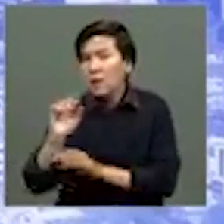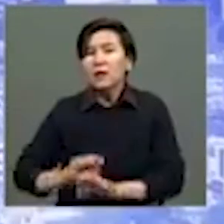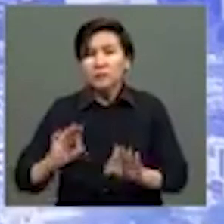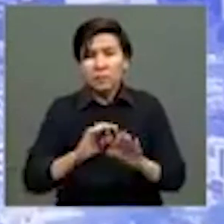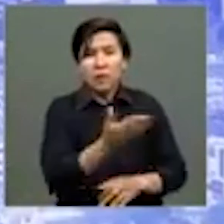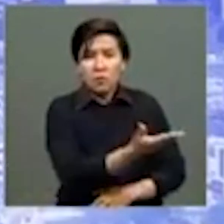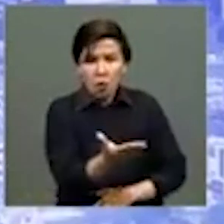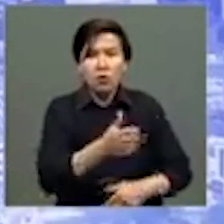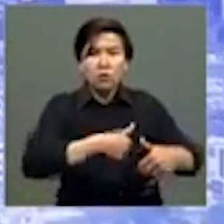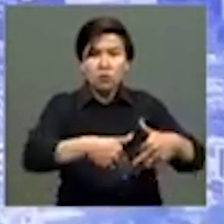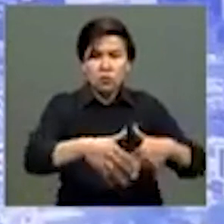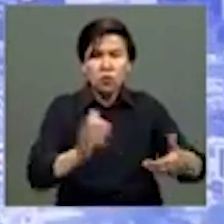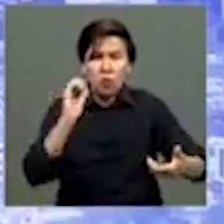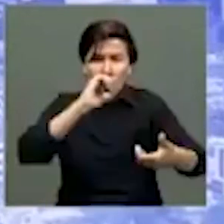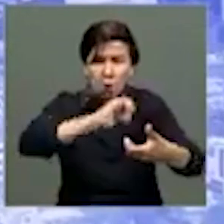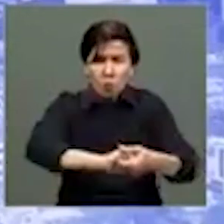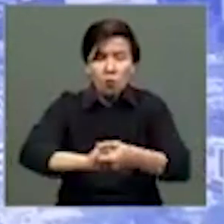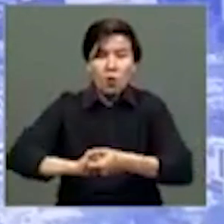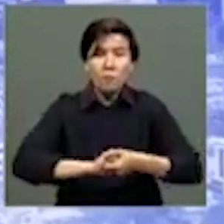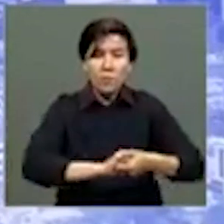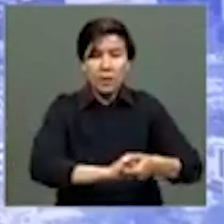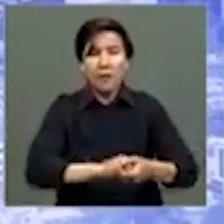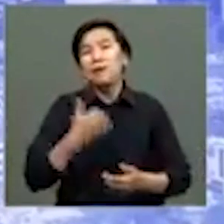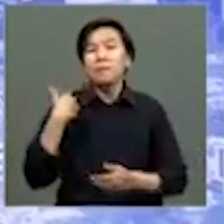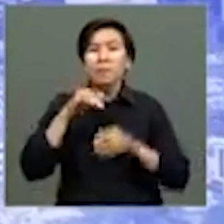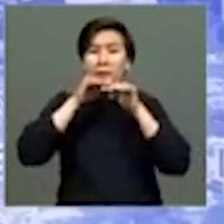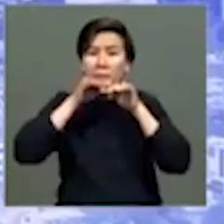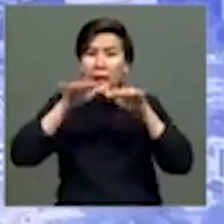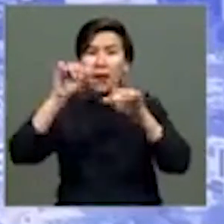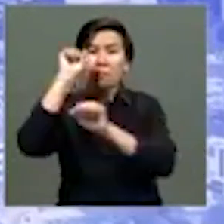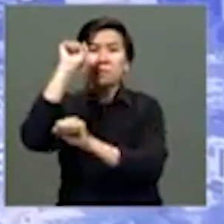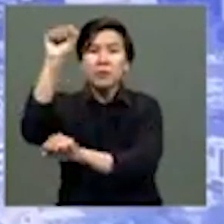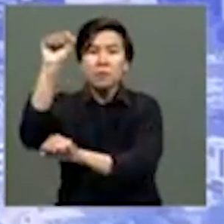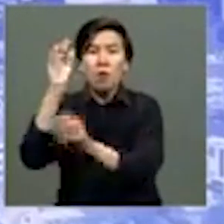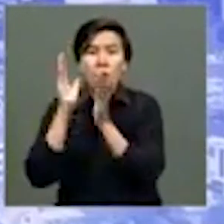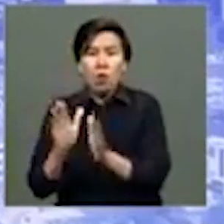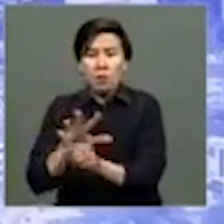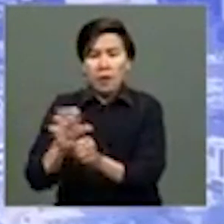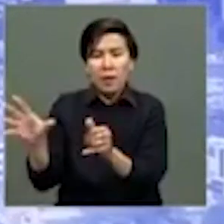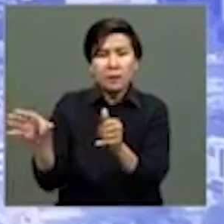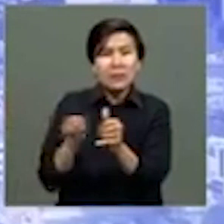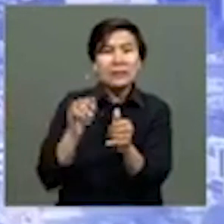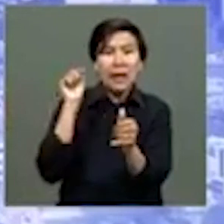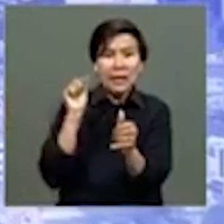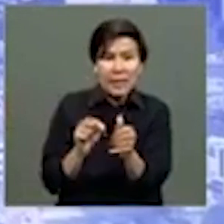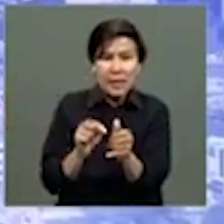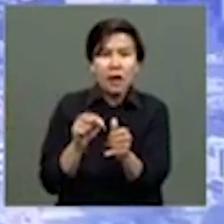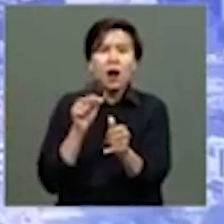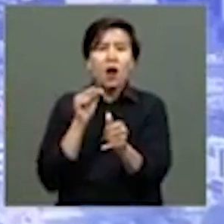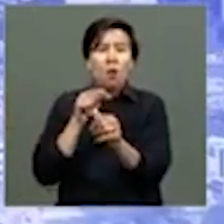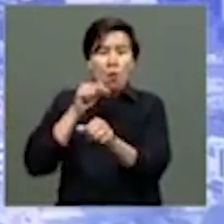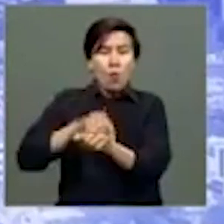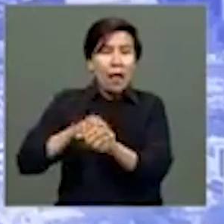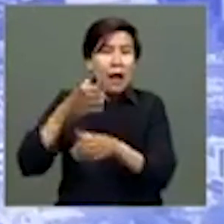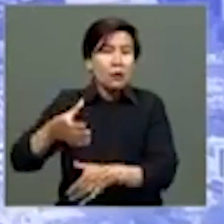ค่ะหลายๆครั้งเนี่ยนะคะเวลาที่มีการประกาศผู้ติดเชื้อเรามีการรายงานไทม์ไลน์อย่างละเอียดนะคะว่าผู้ติดเชื้อได้ไปที่ไหนบ้